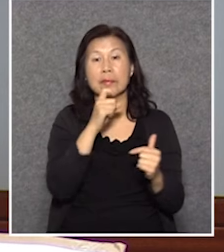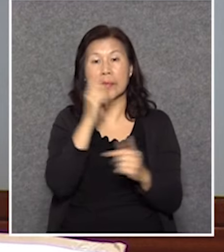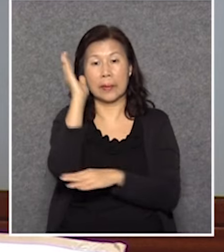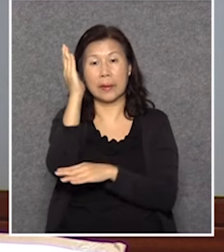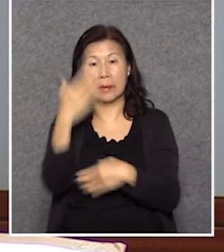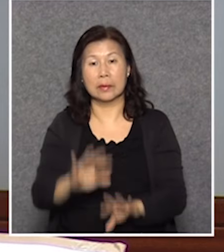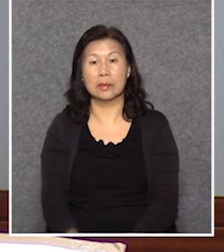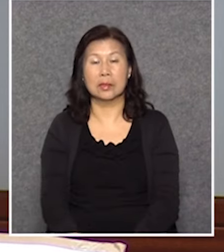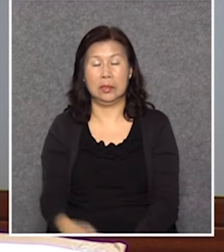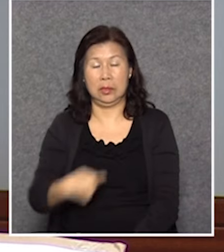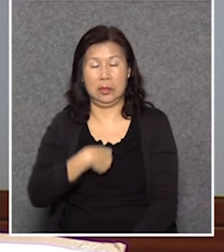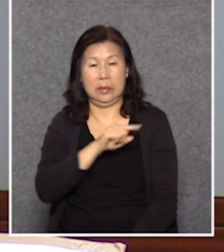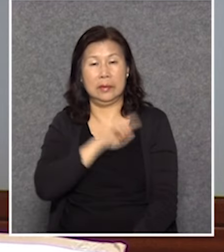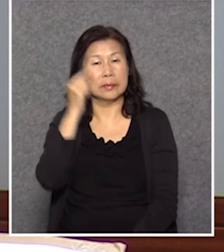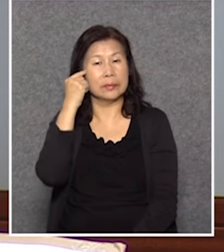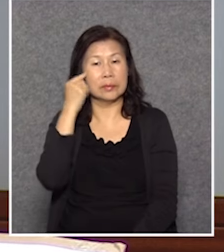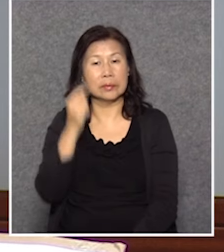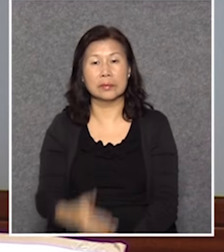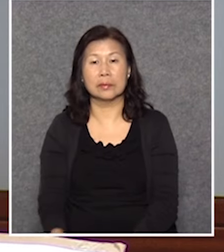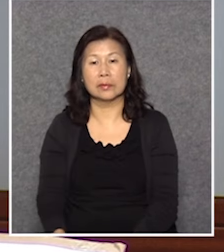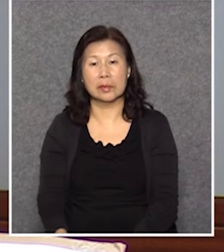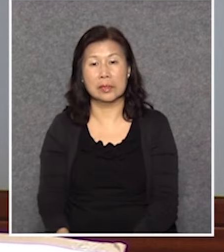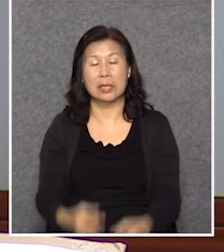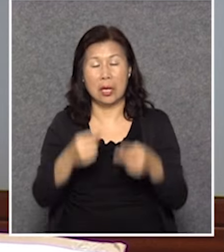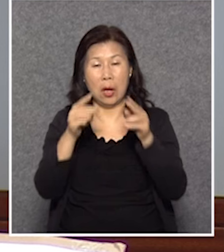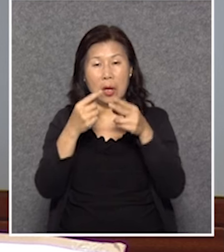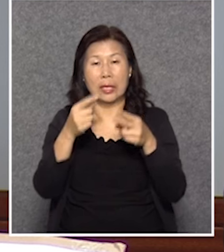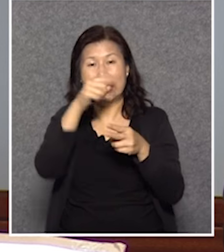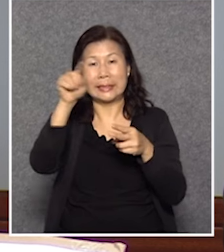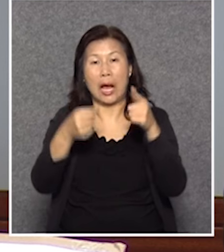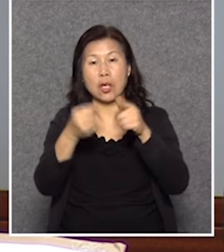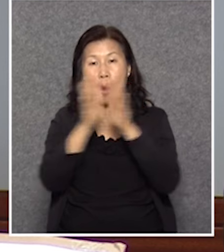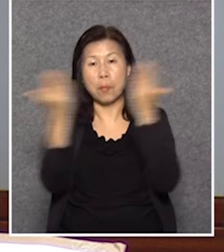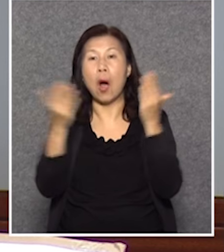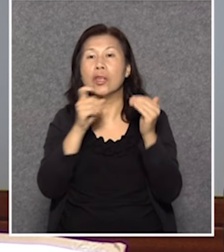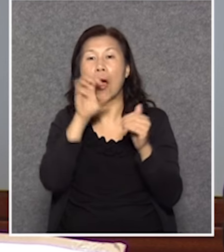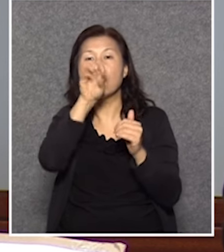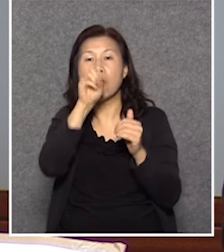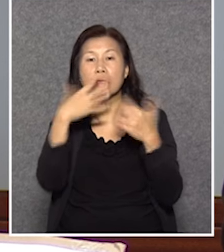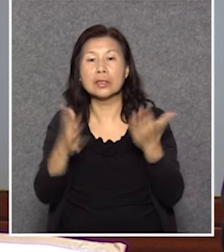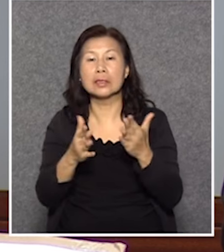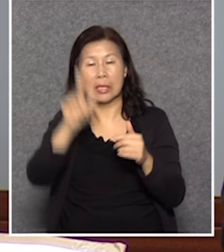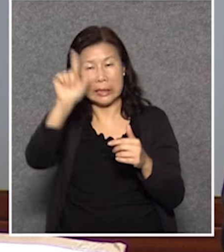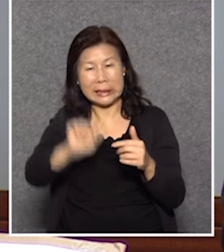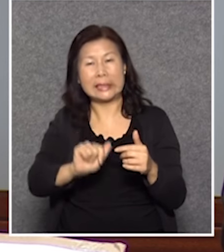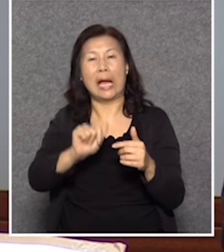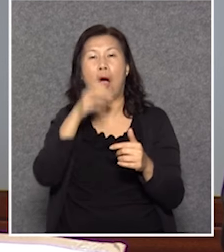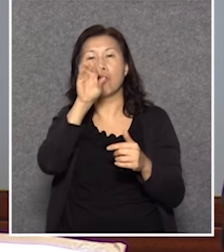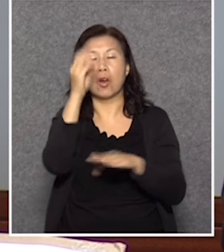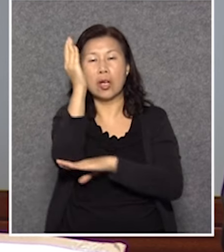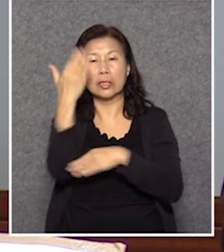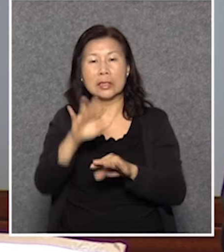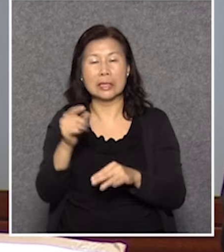因為我以為即係而家《文匯報》同《大公報》有聲音版添，太熟悉啊！你講嗰啲嘢，我